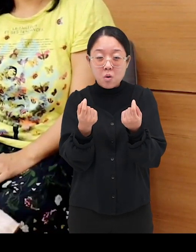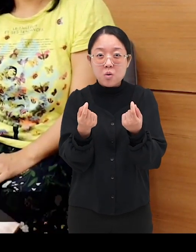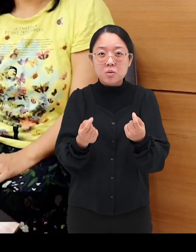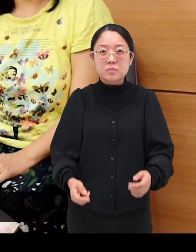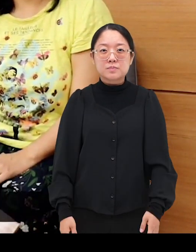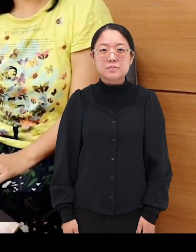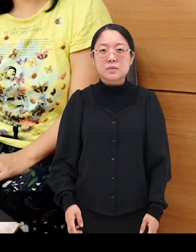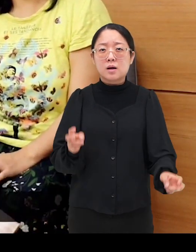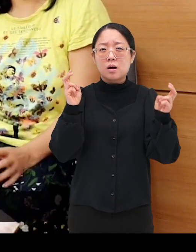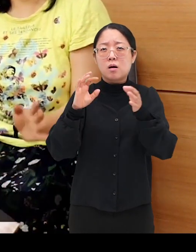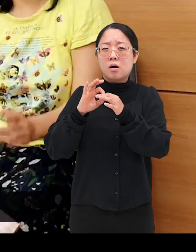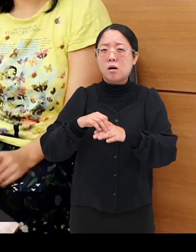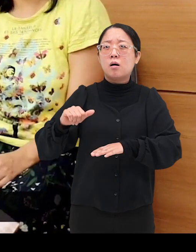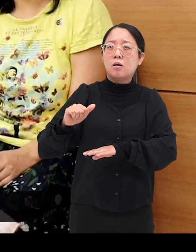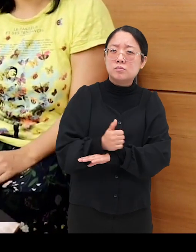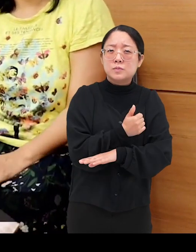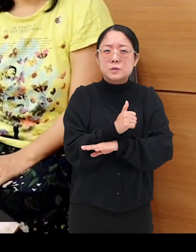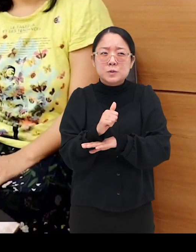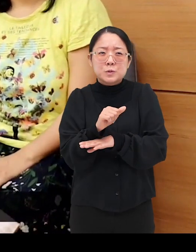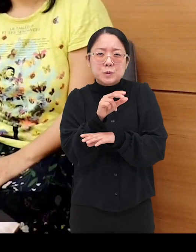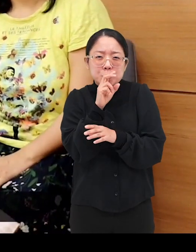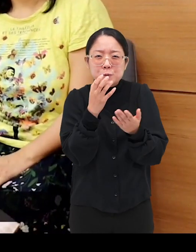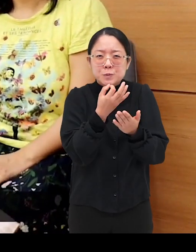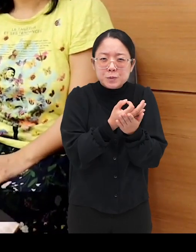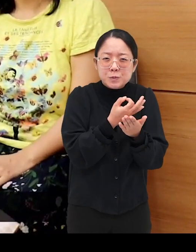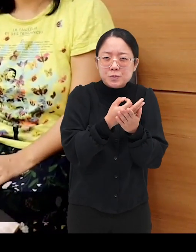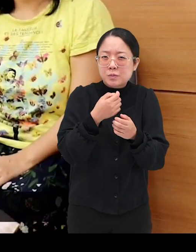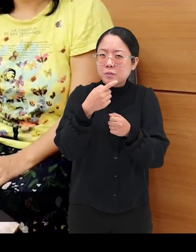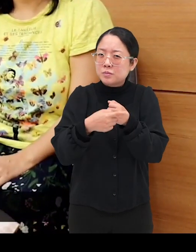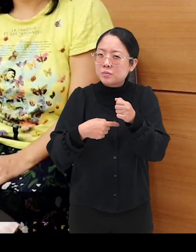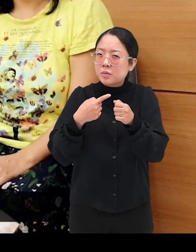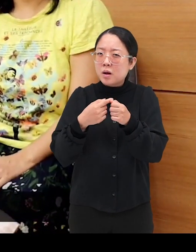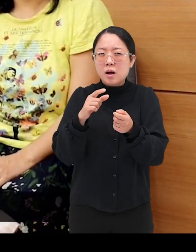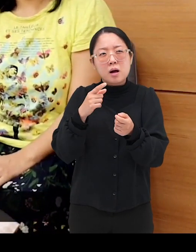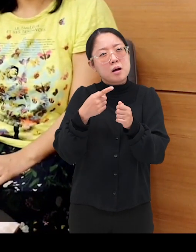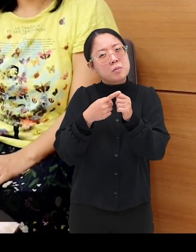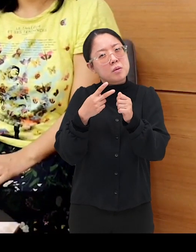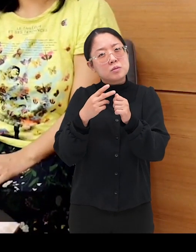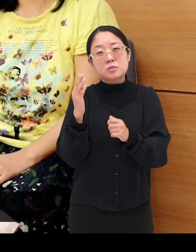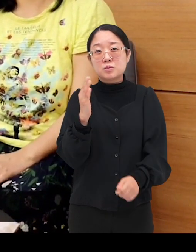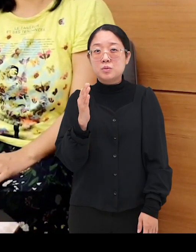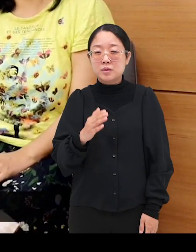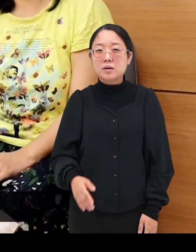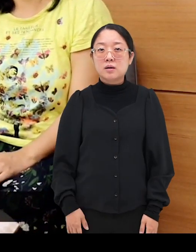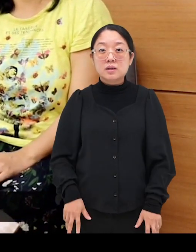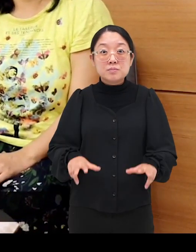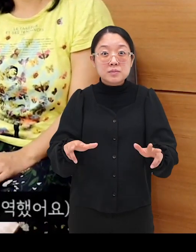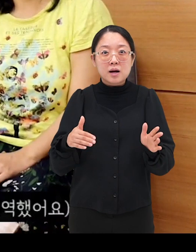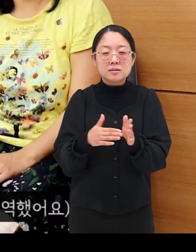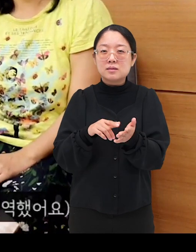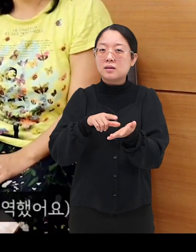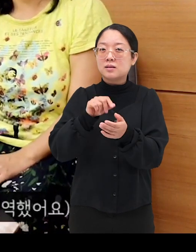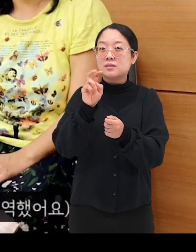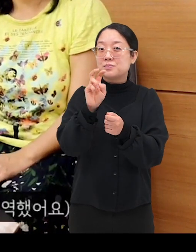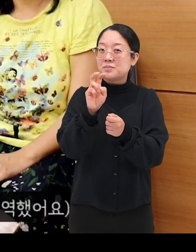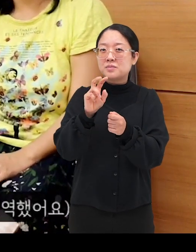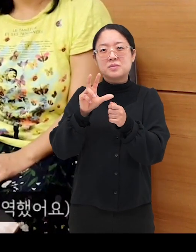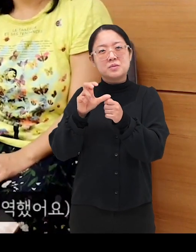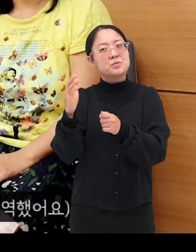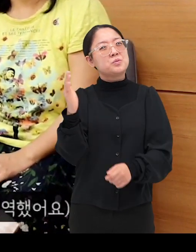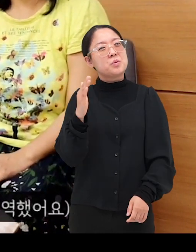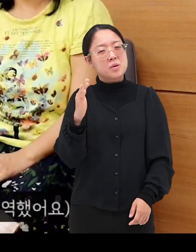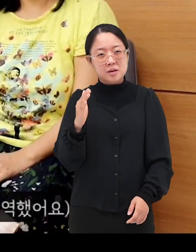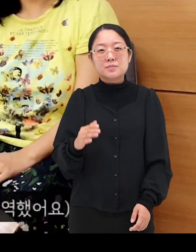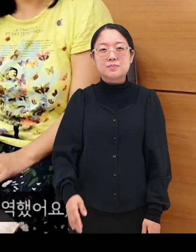약간 부업처럼 회사 일도 계속 하면서 그냥 틈틈이 해서 한 1년에 한두 권씩 해가지고 지금 한 20권